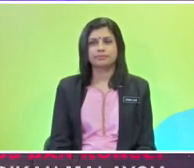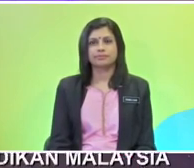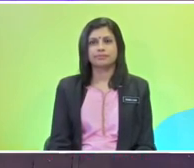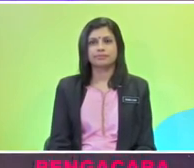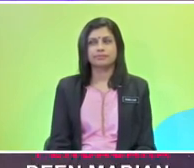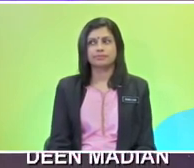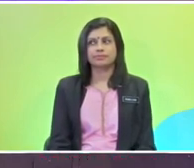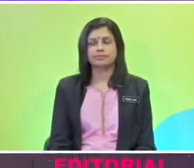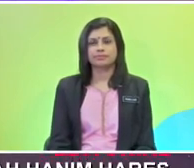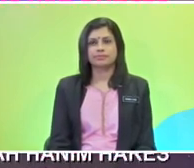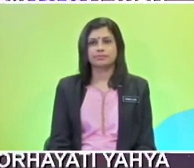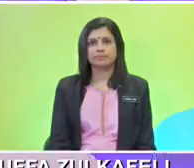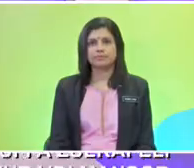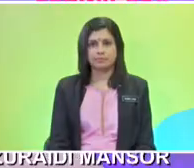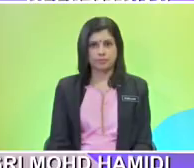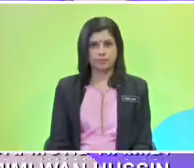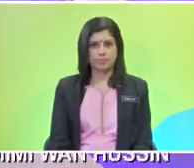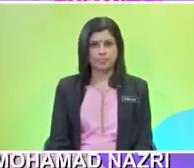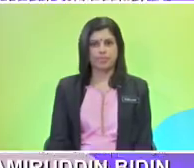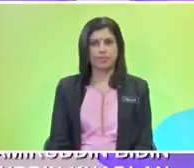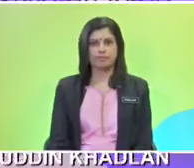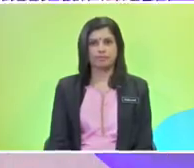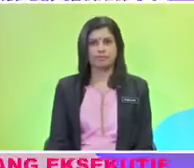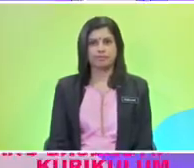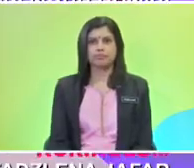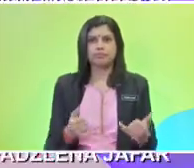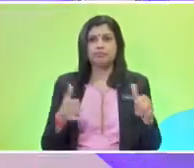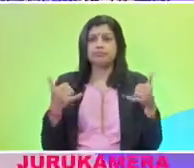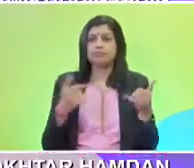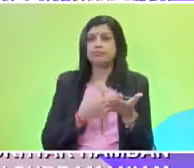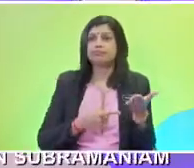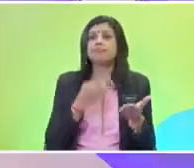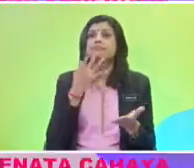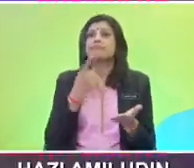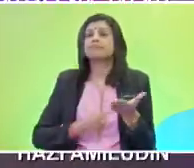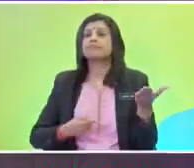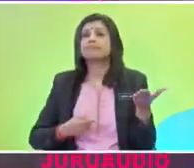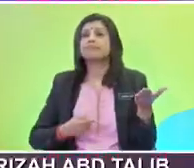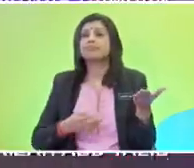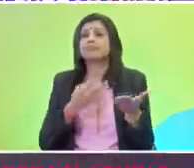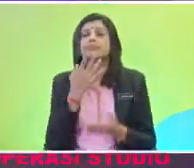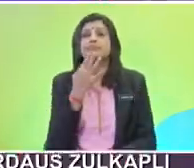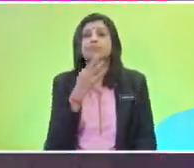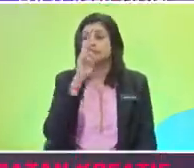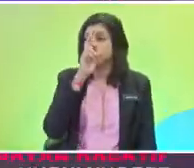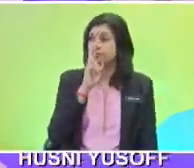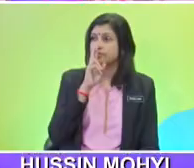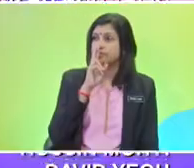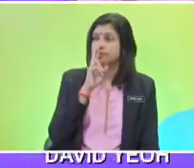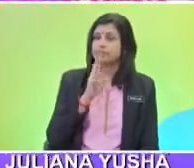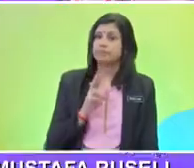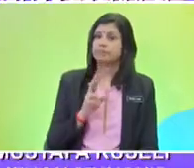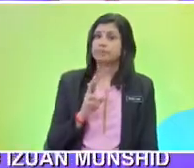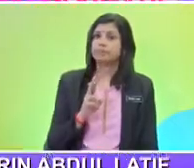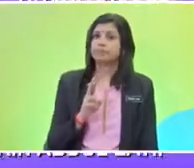Nak? Cikgu tanya, dia yang jawab. Boleh cikgu. Okey. Warna apa? Ini warna merah. Apa buah yang ada